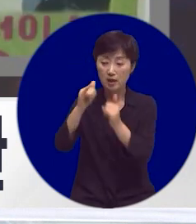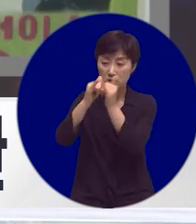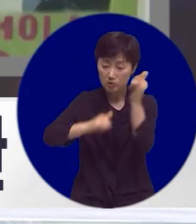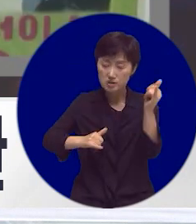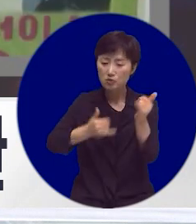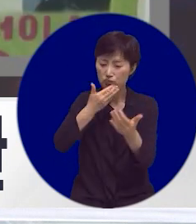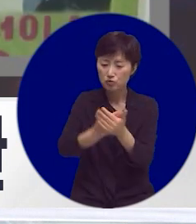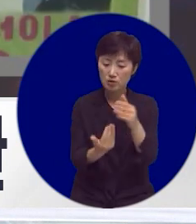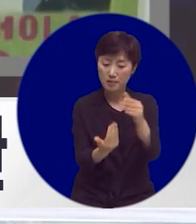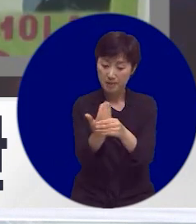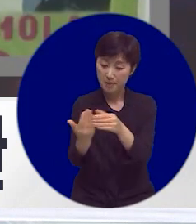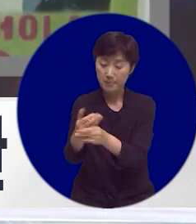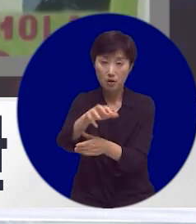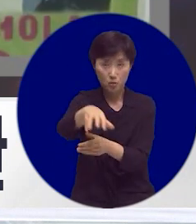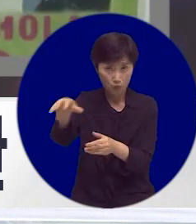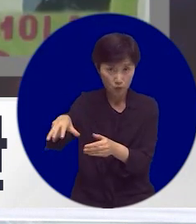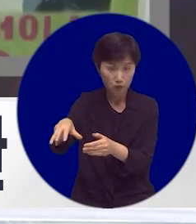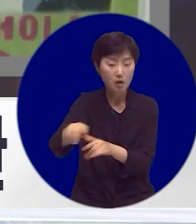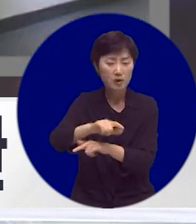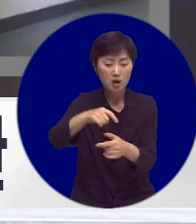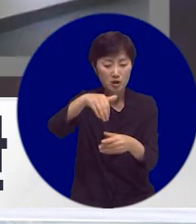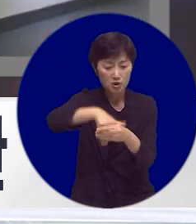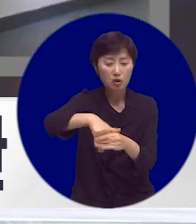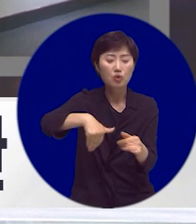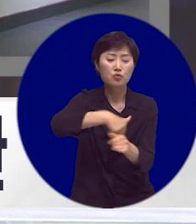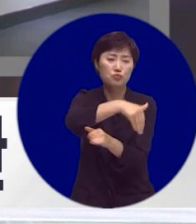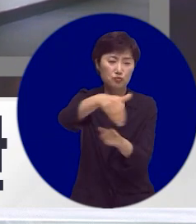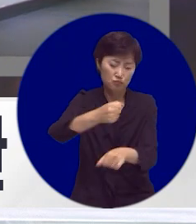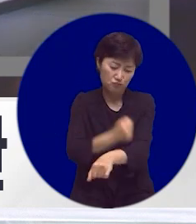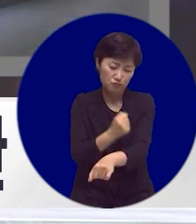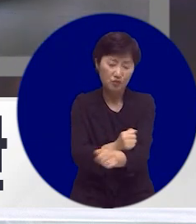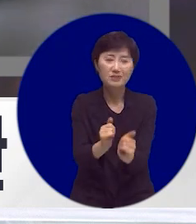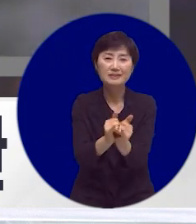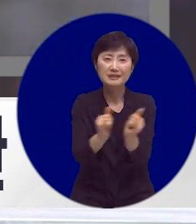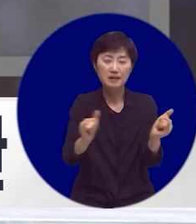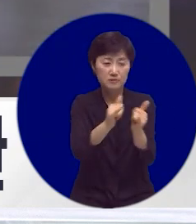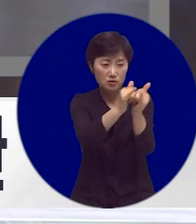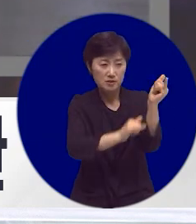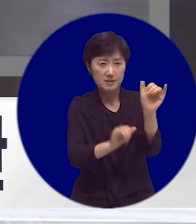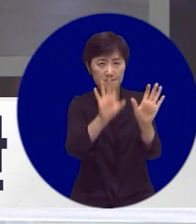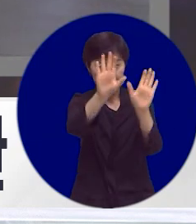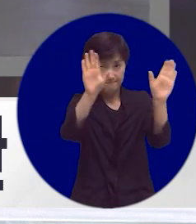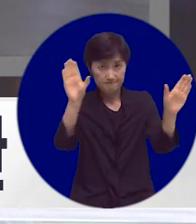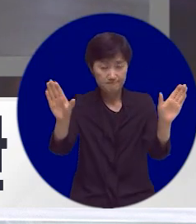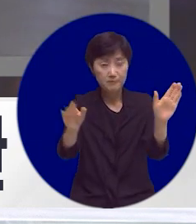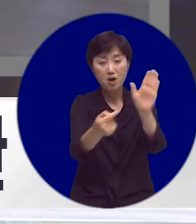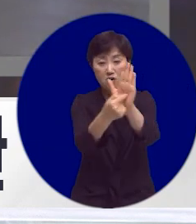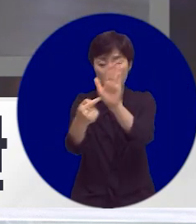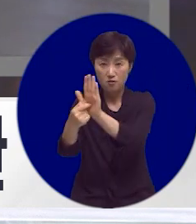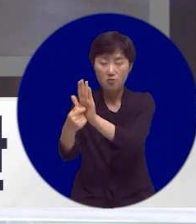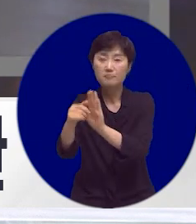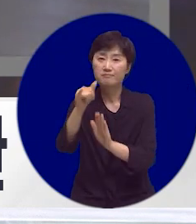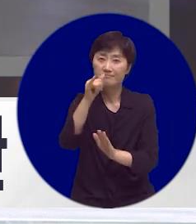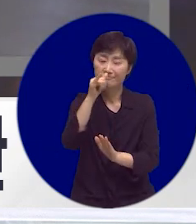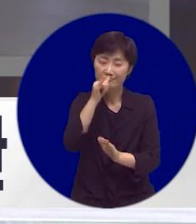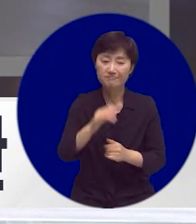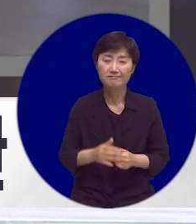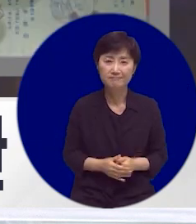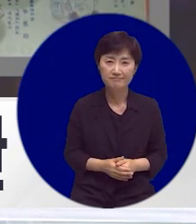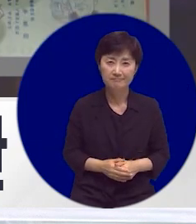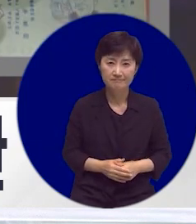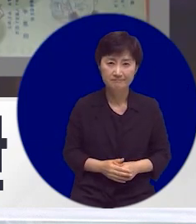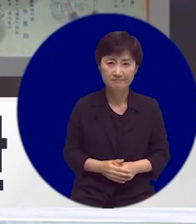현대사의 변곡점이 됐던 주요 사건과 아름다운 선거를 만들기 위해 노력해온 선관위의 역사를 전시관과 체험관을